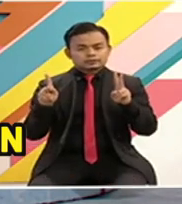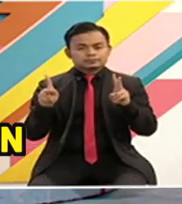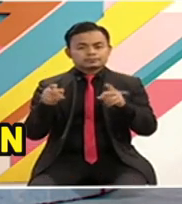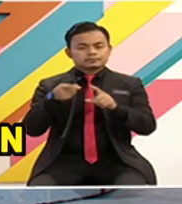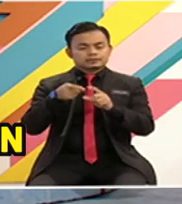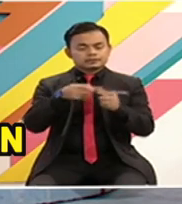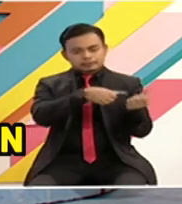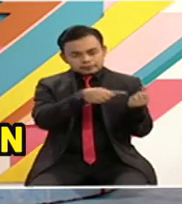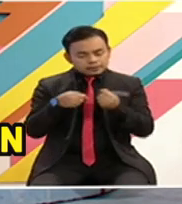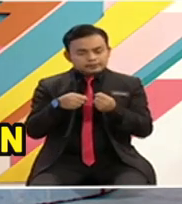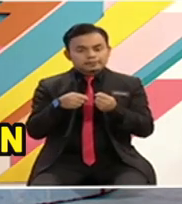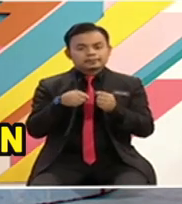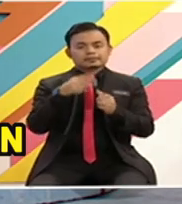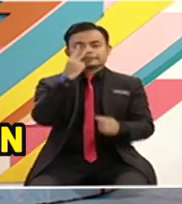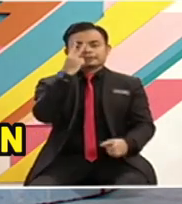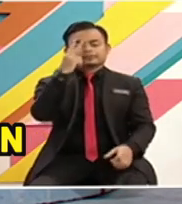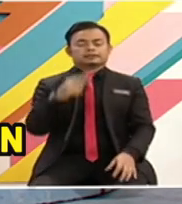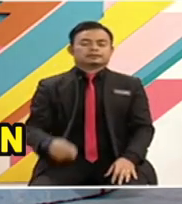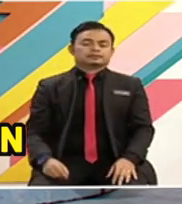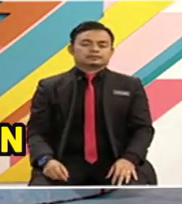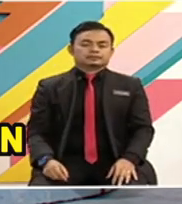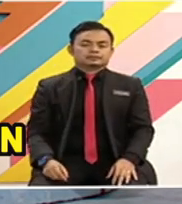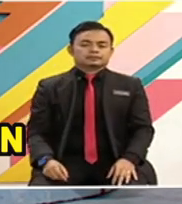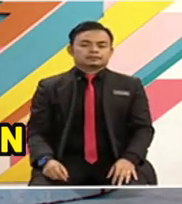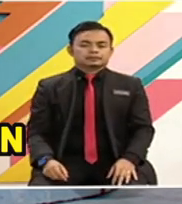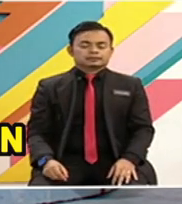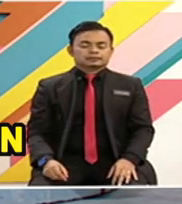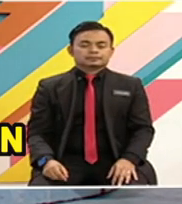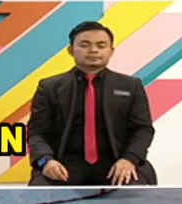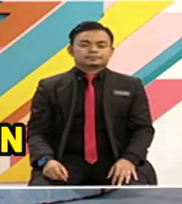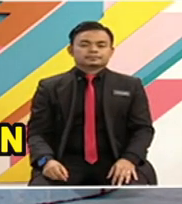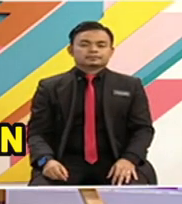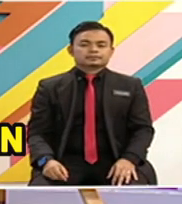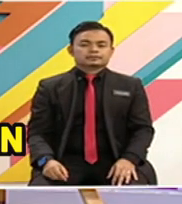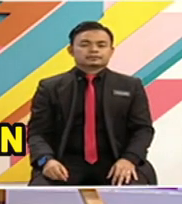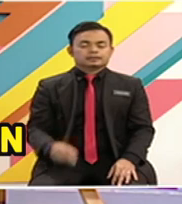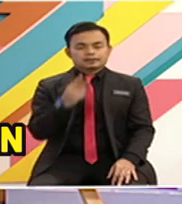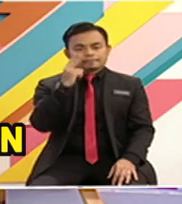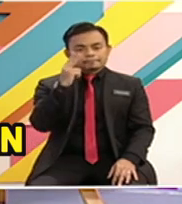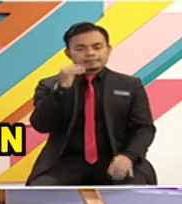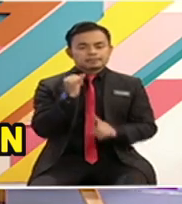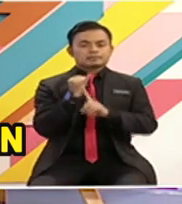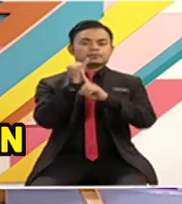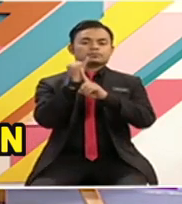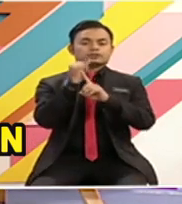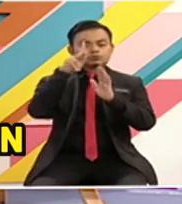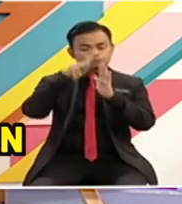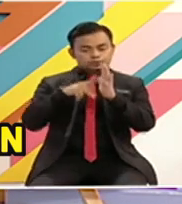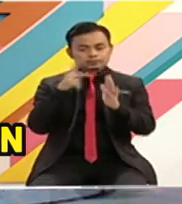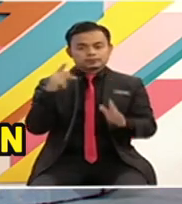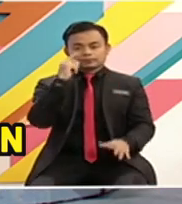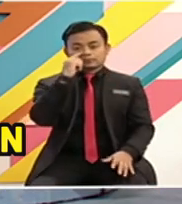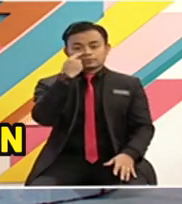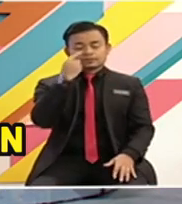kemudian menonjolkan sesuatu gua itu nampak istimewa mengurangkan kebosanan ini buah